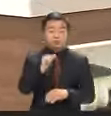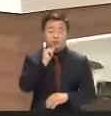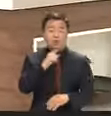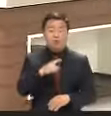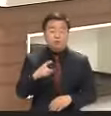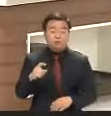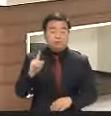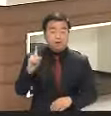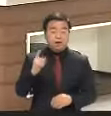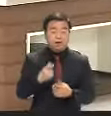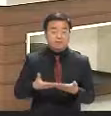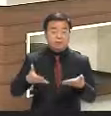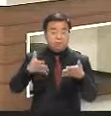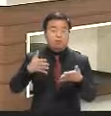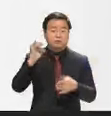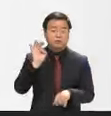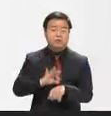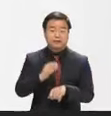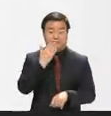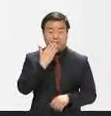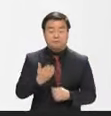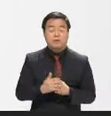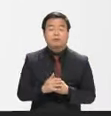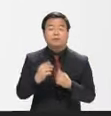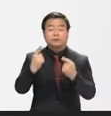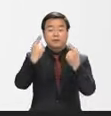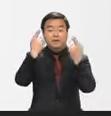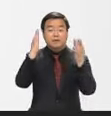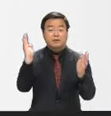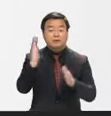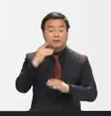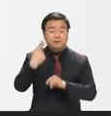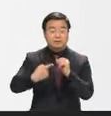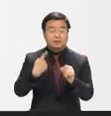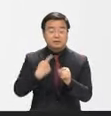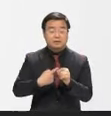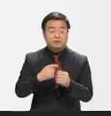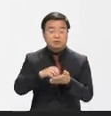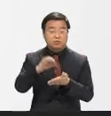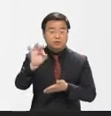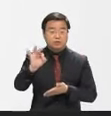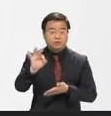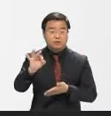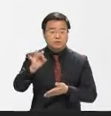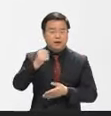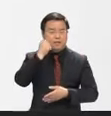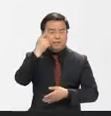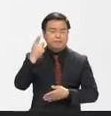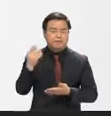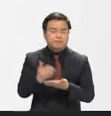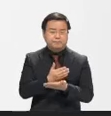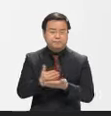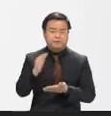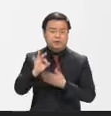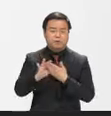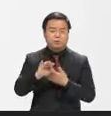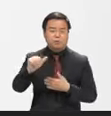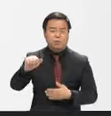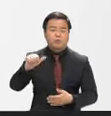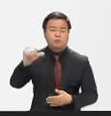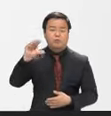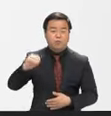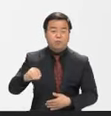정도를 더 살 수 있게 됩니다. 대학생의 한 해 등록금을 한 달 기준으로 나눠보면 평균 55만 원,